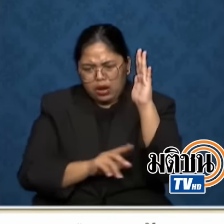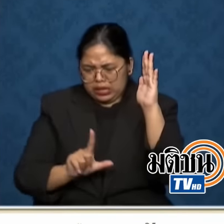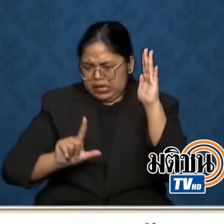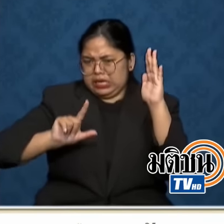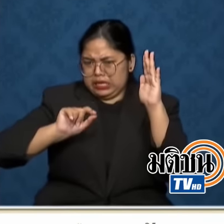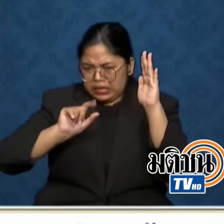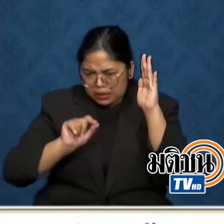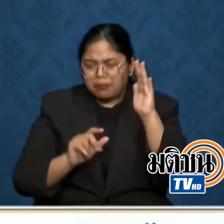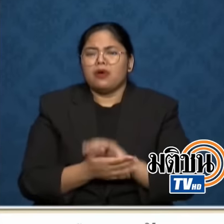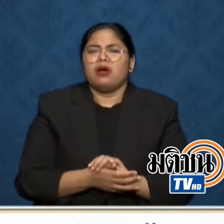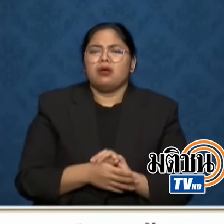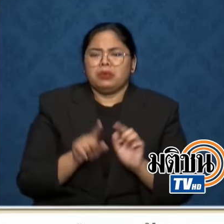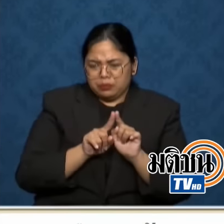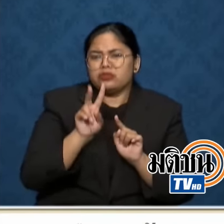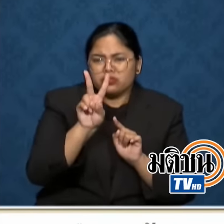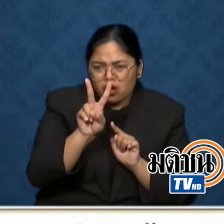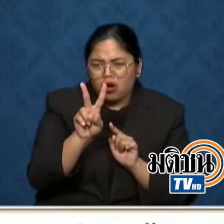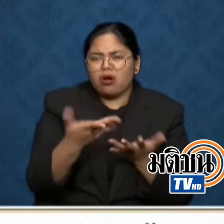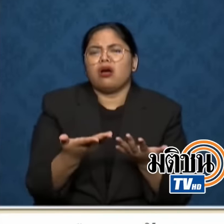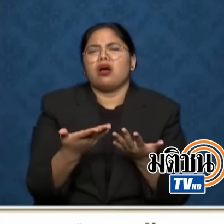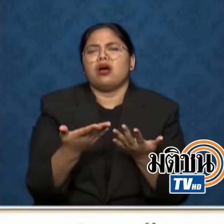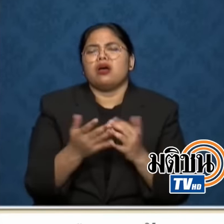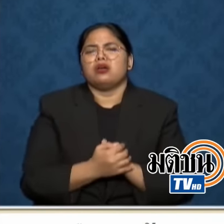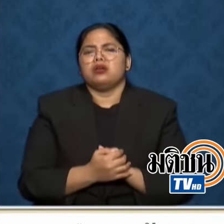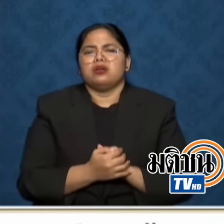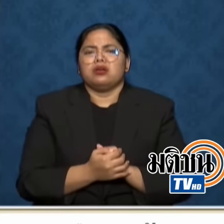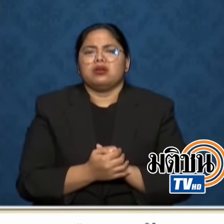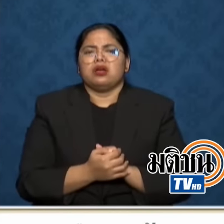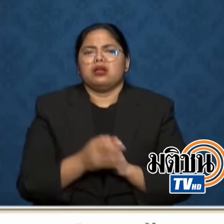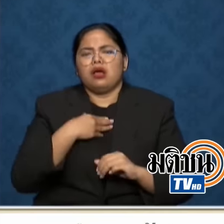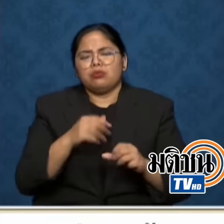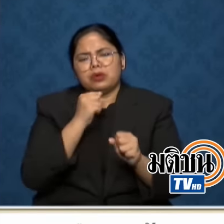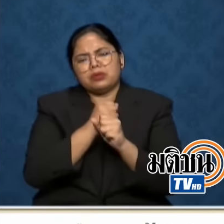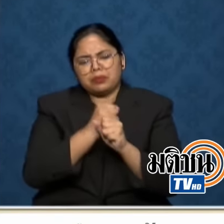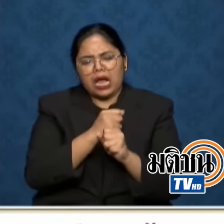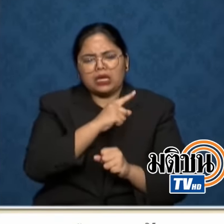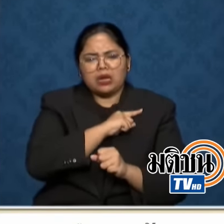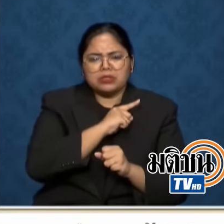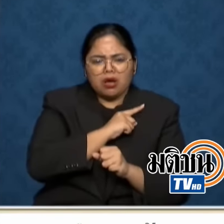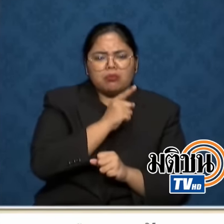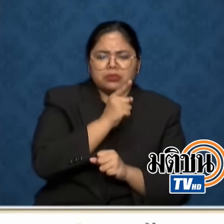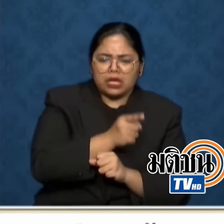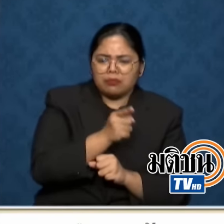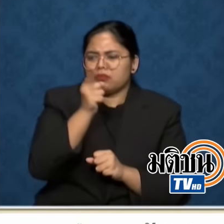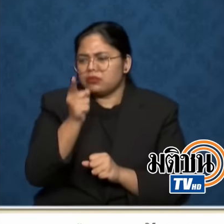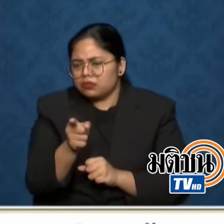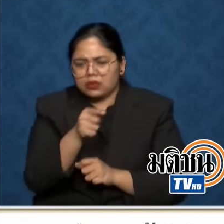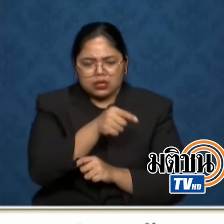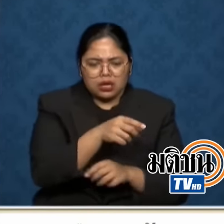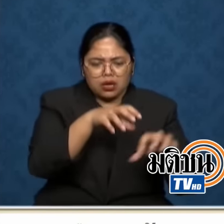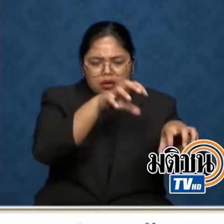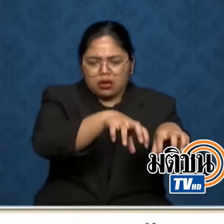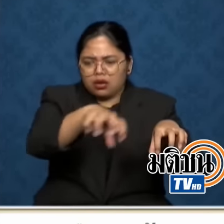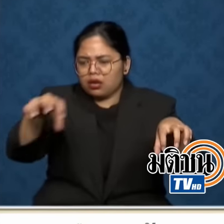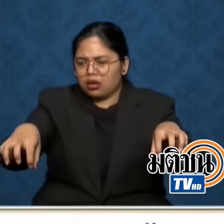ได้ก็หวังว่าจะมาให้เร็วที่สุดเนาะแต่ผมอยากรู้ครับว่าความทับซ้อนของหน่วยงานที่ทักก้าจะไปดูแลเนี่ย